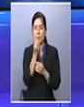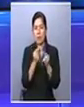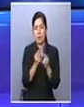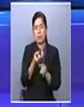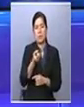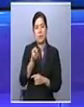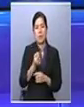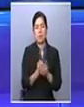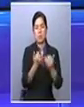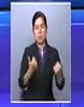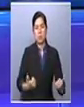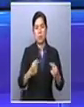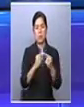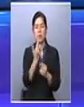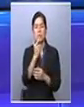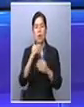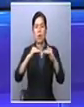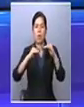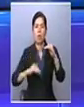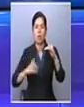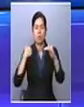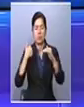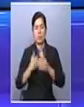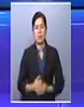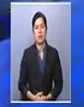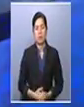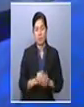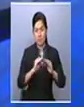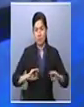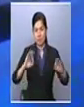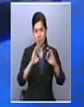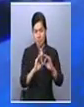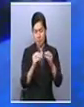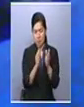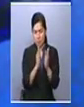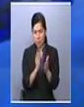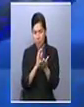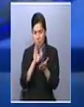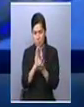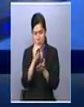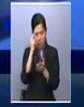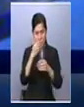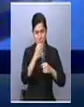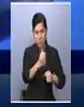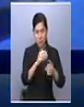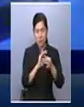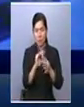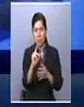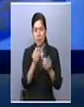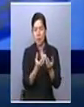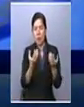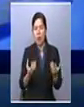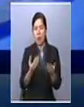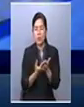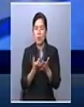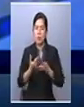ตกลงมาอย่างต่อเนื่องนะคะวันนี้ทิศทางการลงทุนจะเป็นยังไงต่อค่ะ ค่ะสิ่งหนึ่งที่นักลงทุนให้ความสนใจนะคะนั่นก็คือทิศทางของราคาสินค้าโภคภัณฑ์นะค